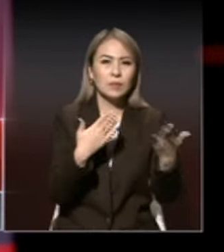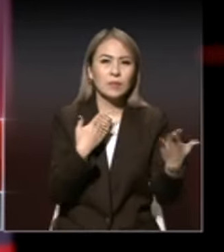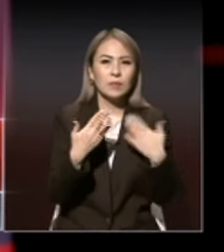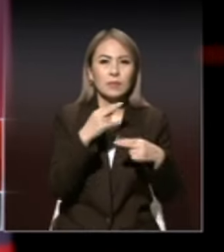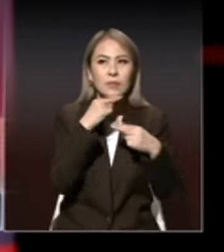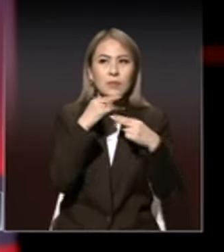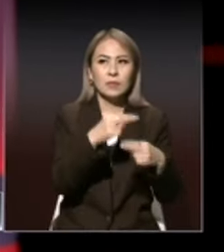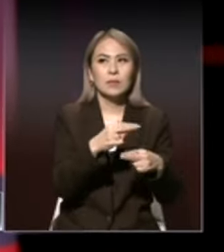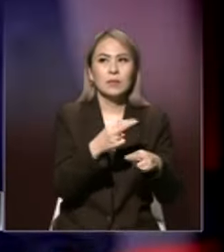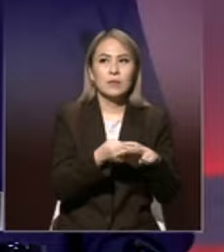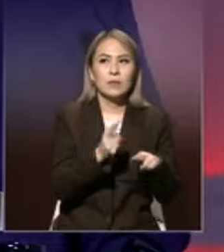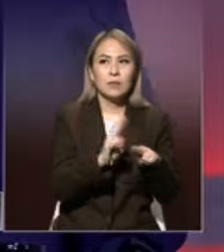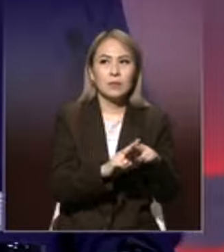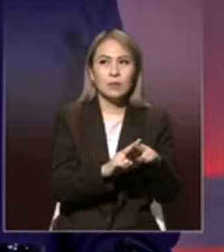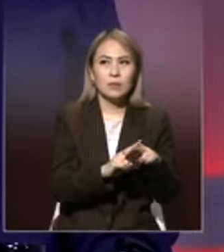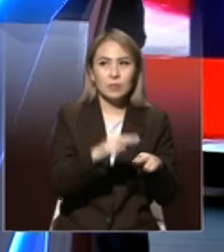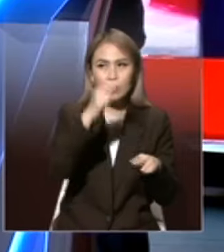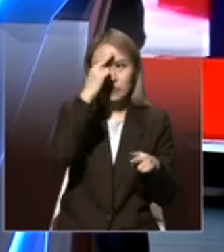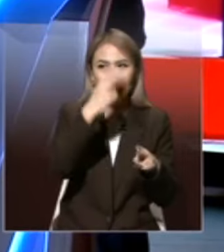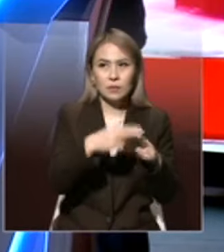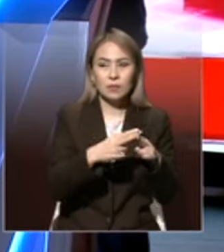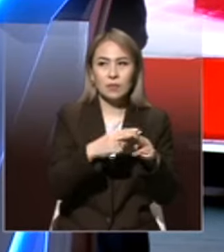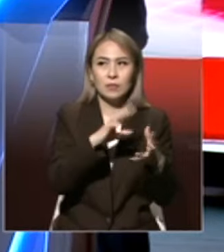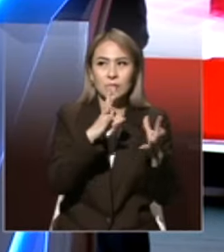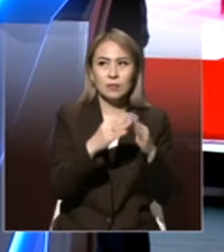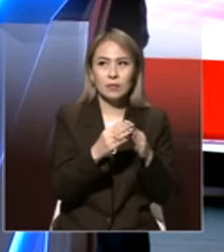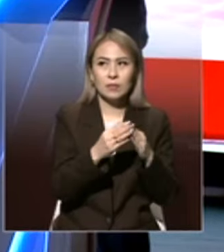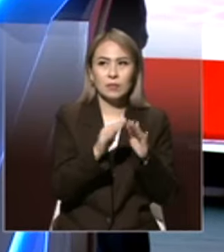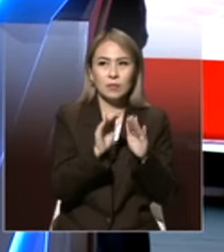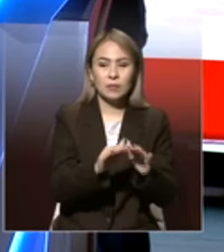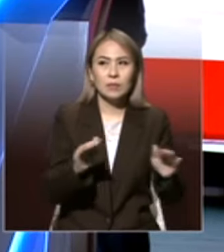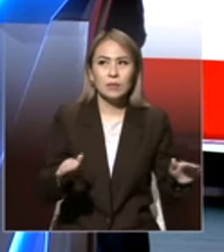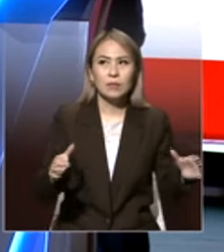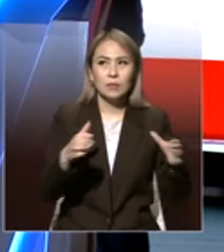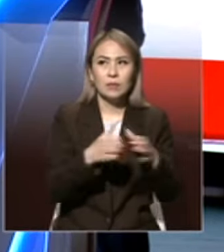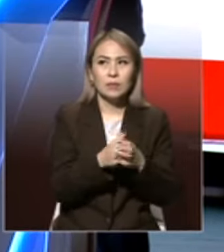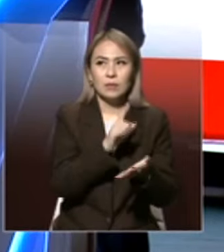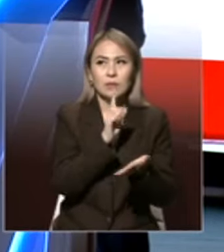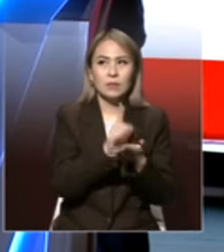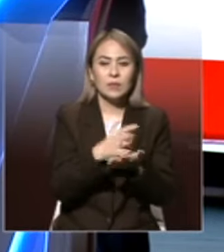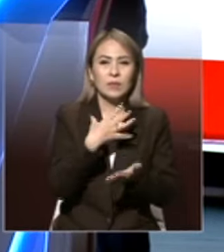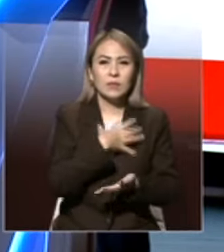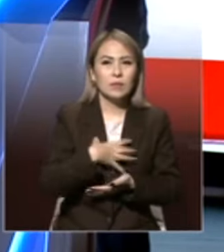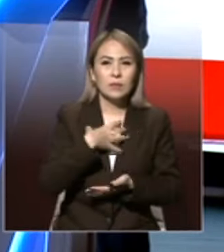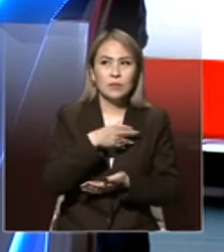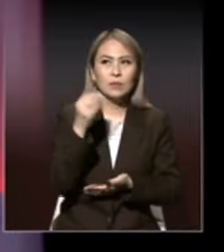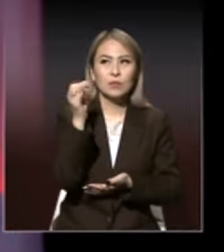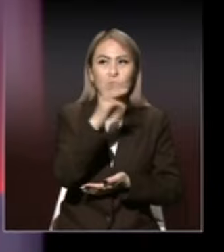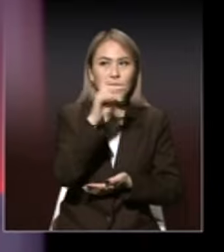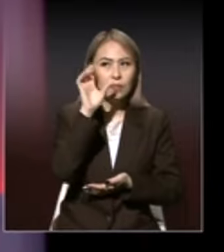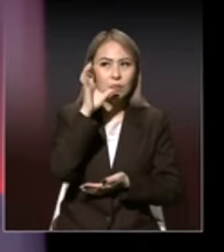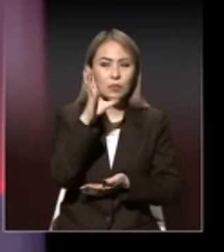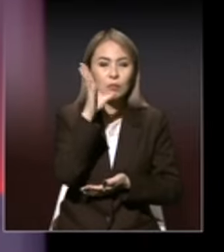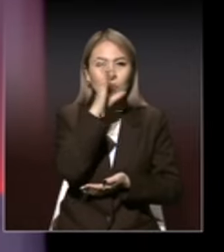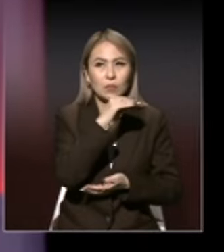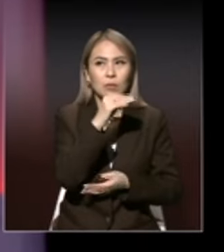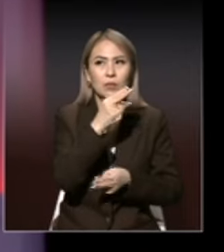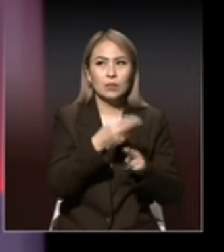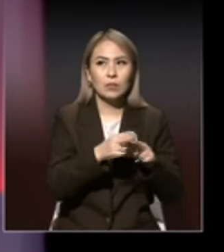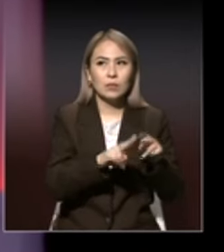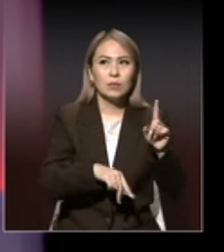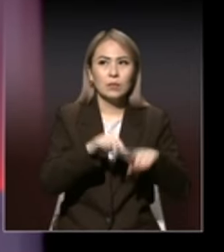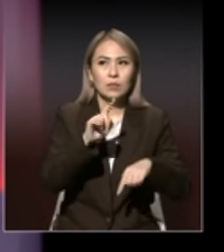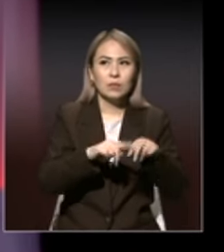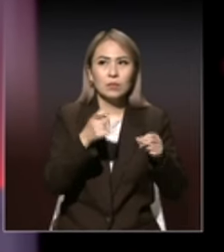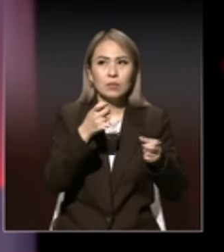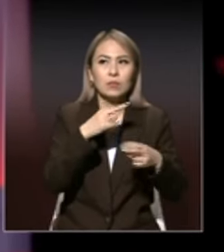берген адамбыз. Бір ағаның інісіне айтқан сөзі, бір әкенің баласына айтқан сөзі әлде қайда психологтан да полициядан да әсерлі болуы мүмкін. Сол үшін